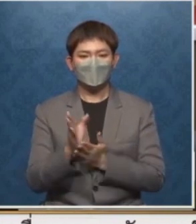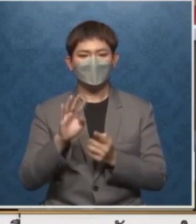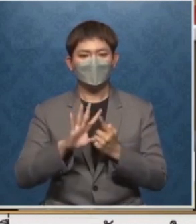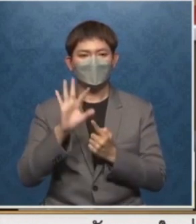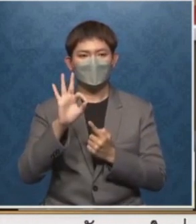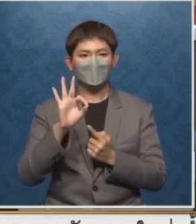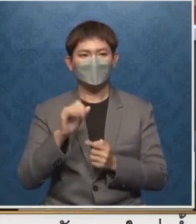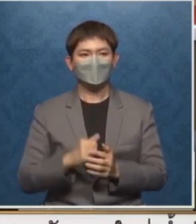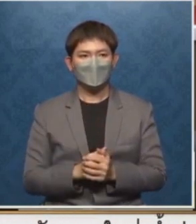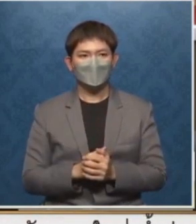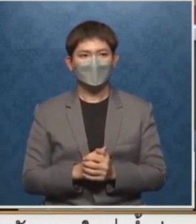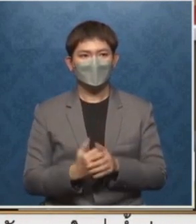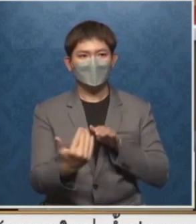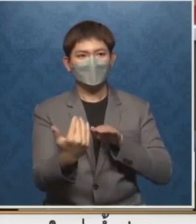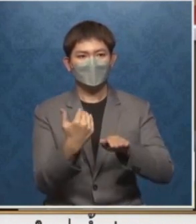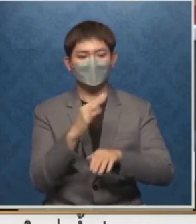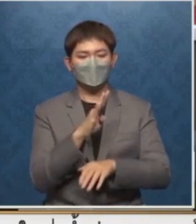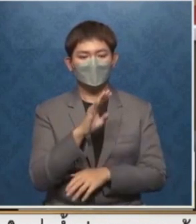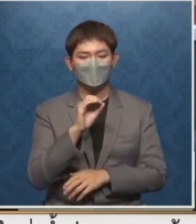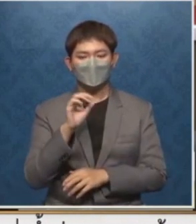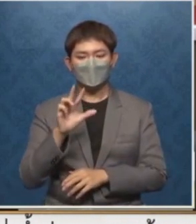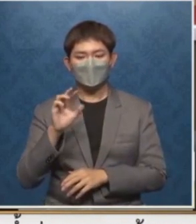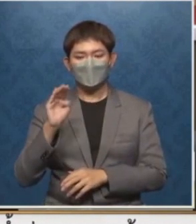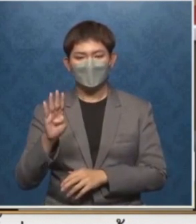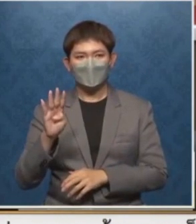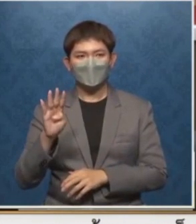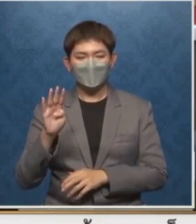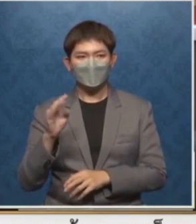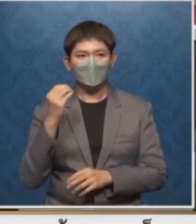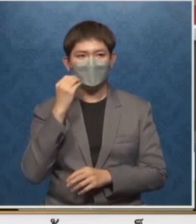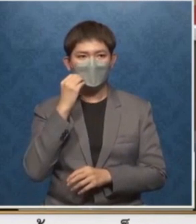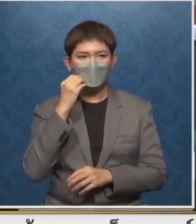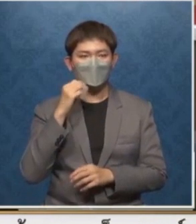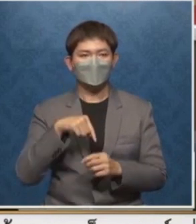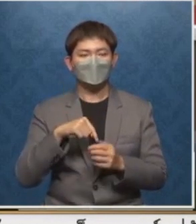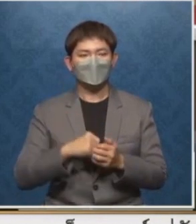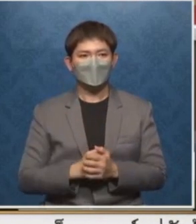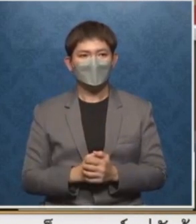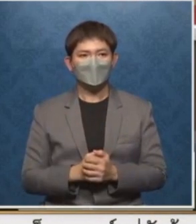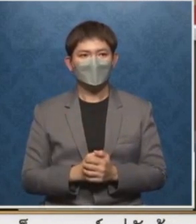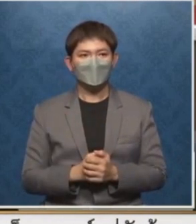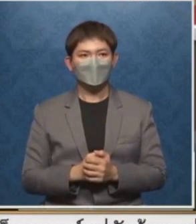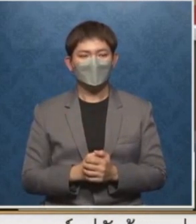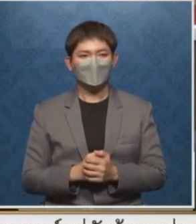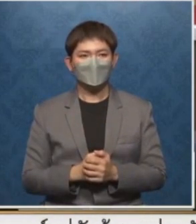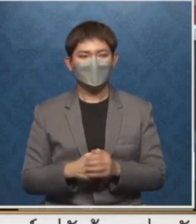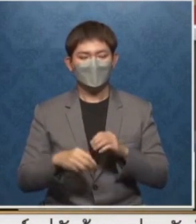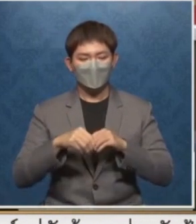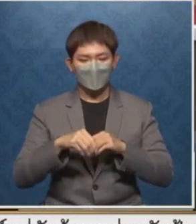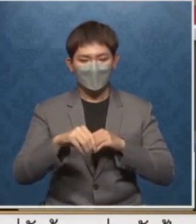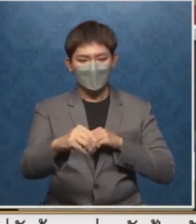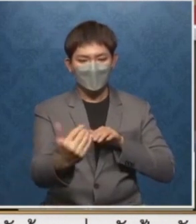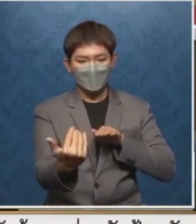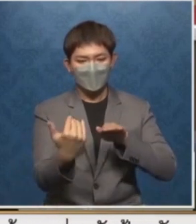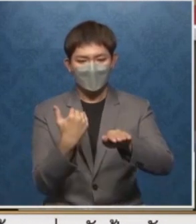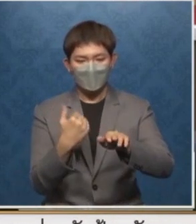วงชนบทสาย4034บ้านภูไทยพัฒนาแล้วก็บ้านนนก่ออำเภอสิรินธรระยะทาง3กิโลเมตรเ